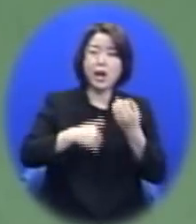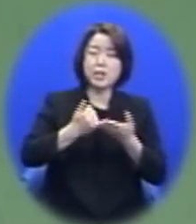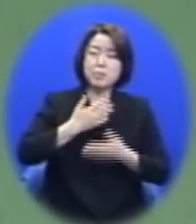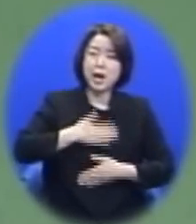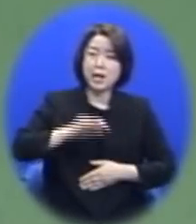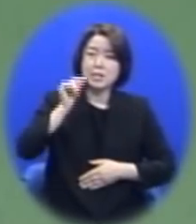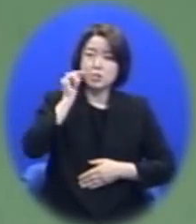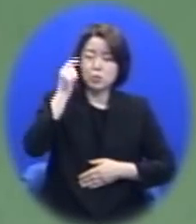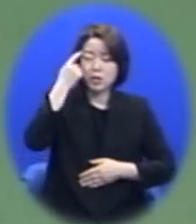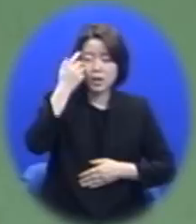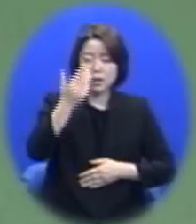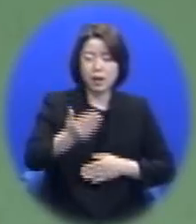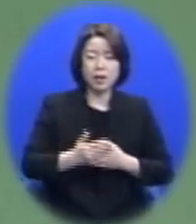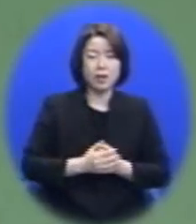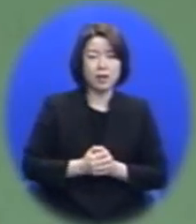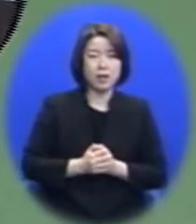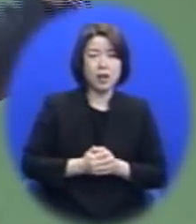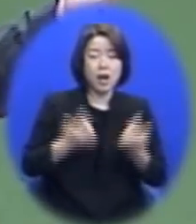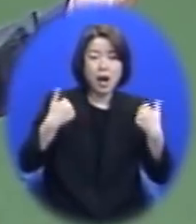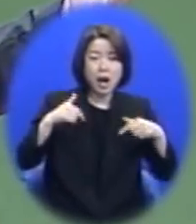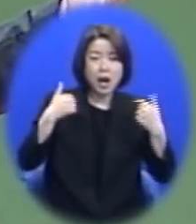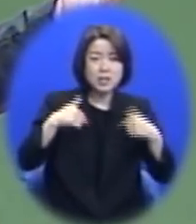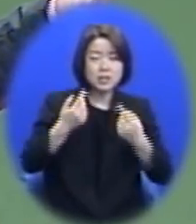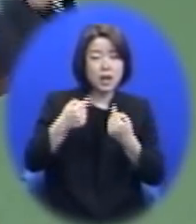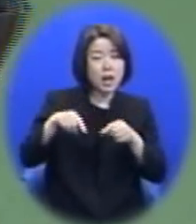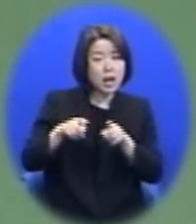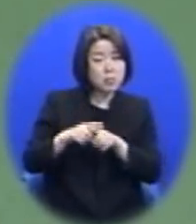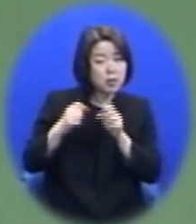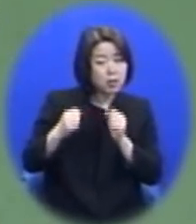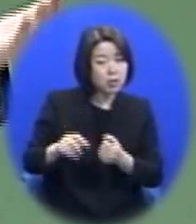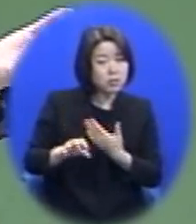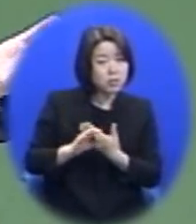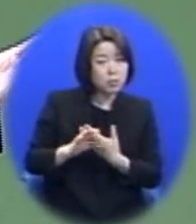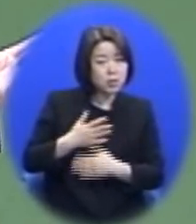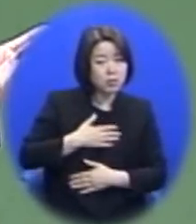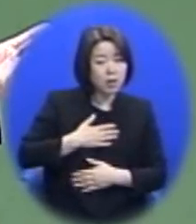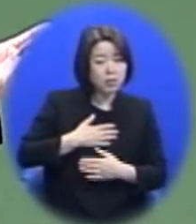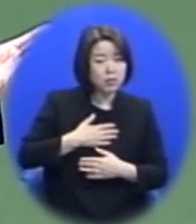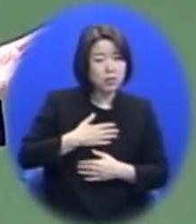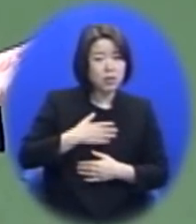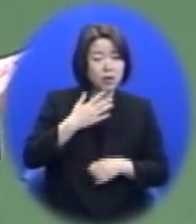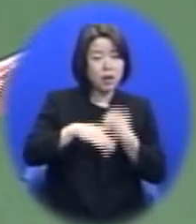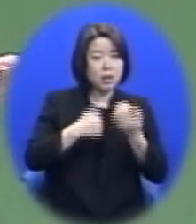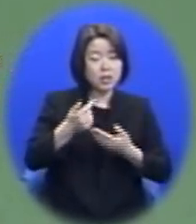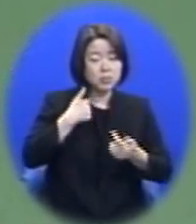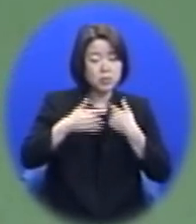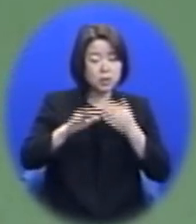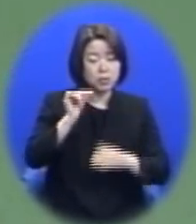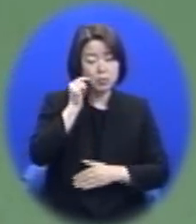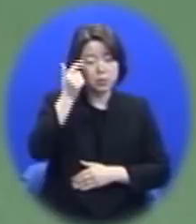알지 못할까? 늘 그렇게 같이 계시다면 왜 나는 그렇게 하나님을 체험하지 못하는가?